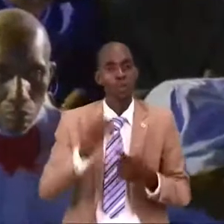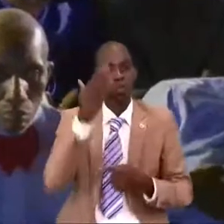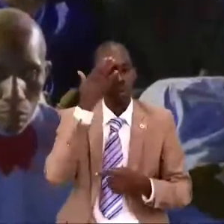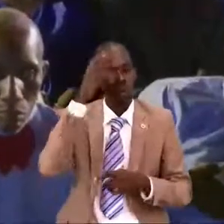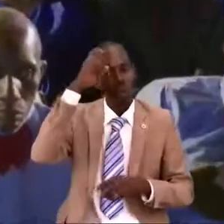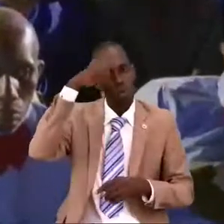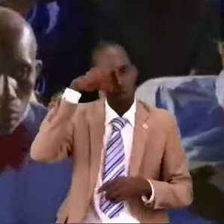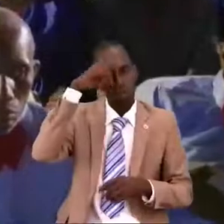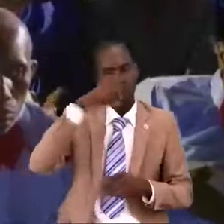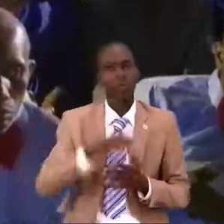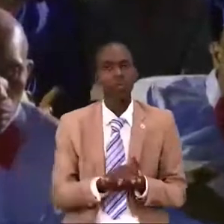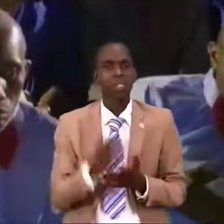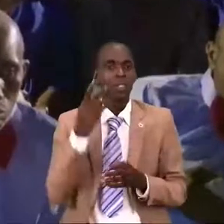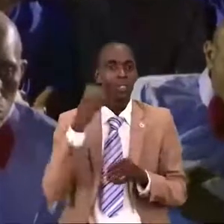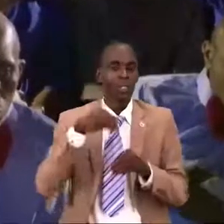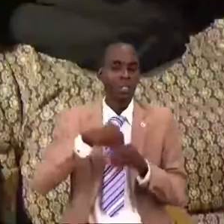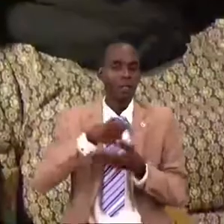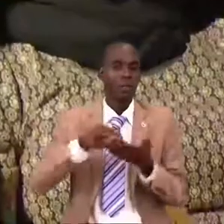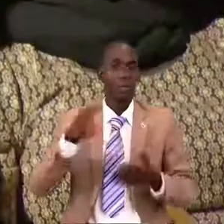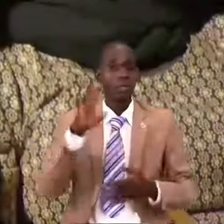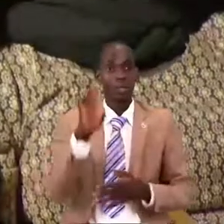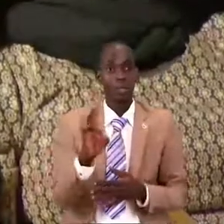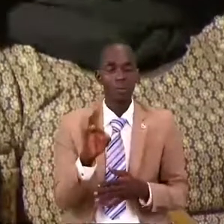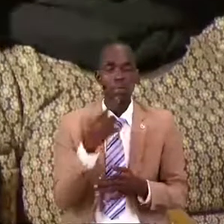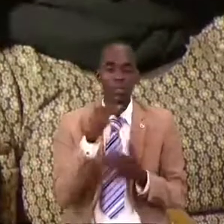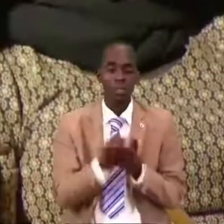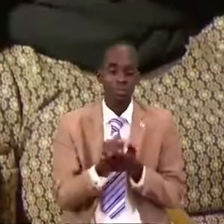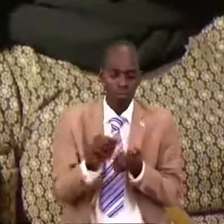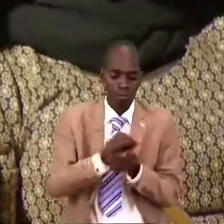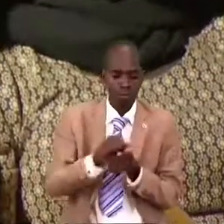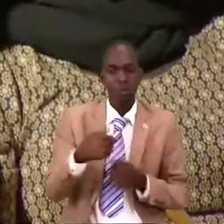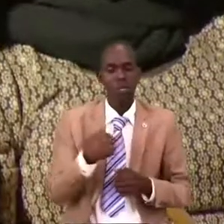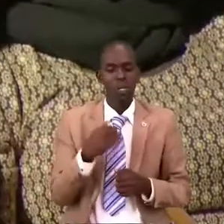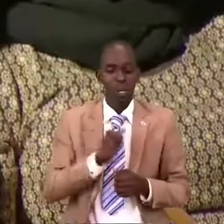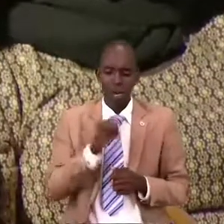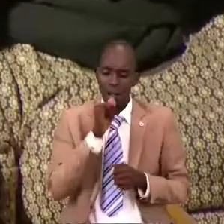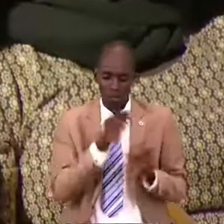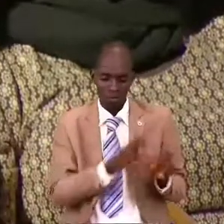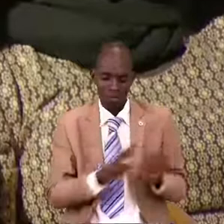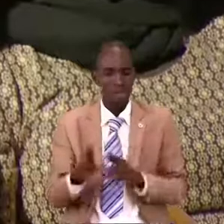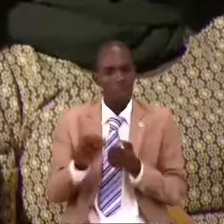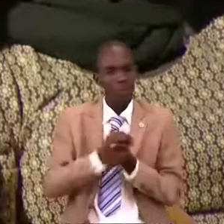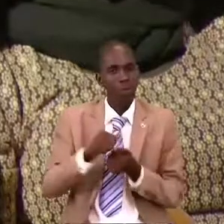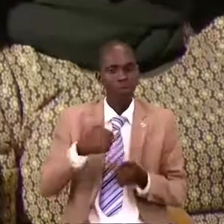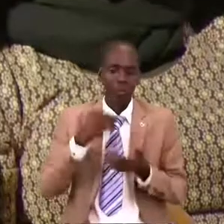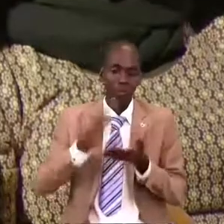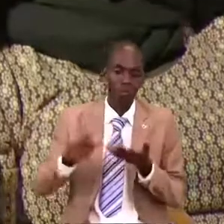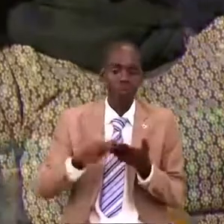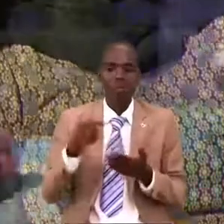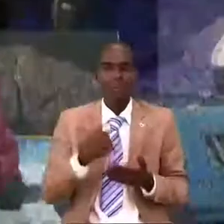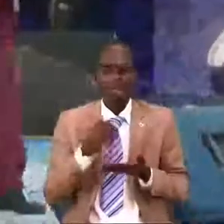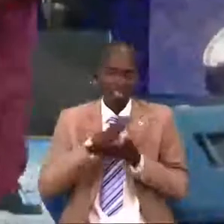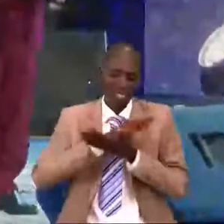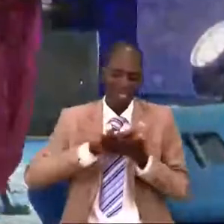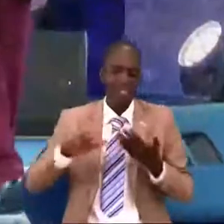suis prêt, purifie-moi, pardonne-moi, lave-moi, ôte toute chose, tout ce qui est mauvais de